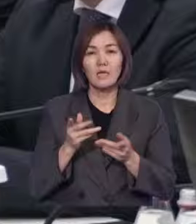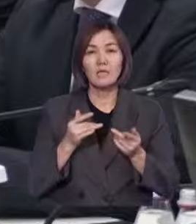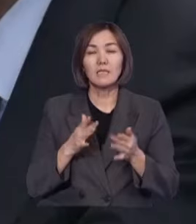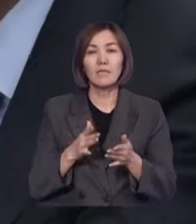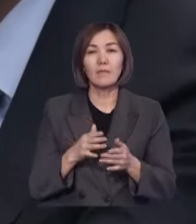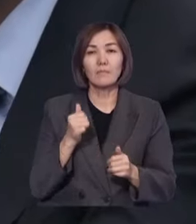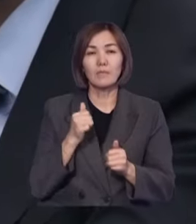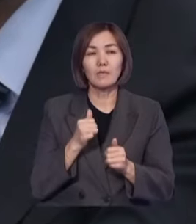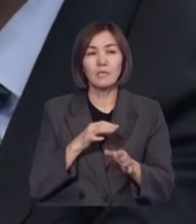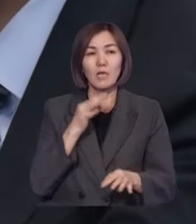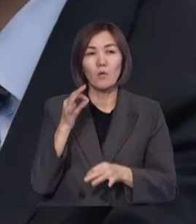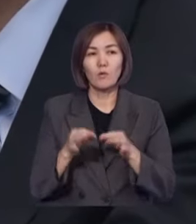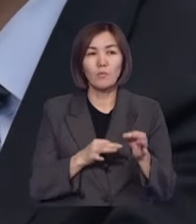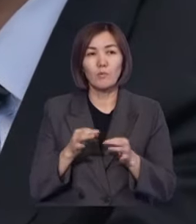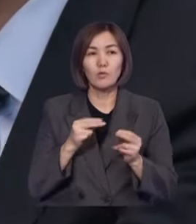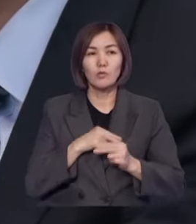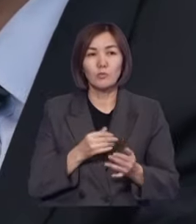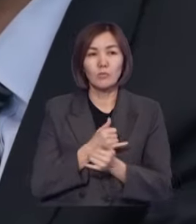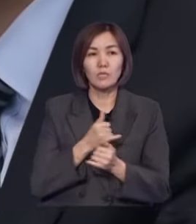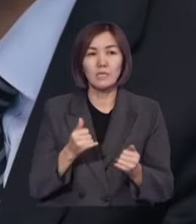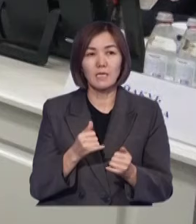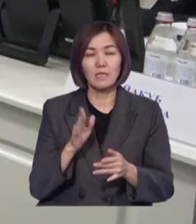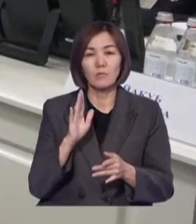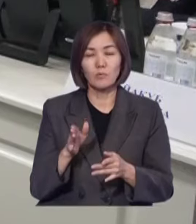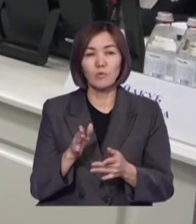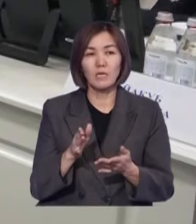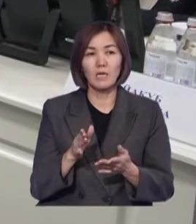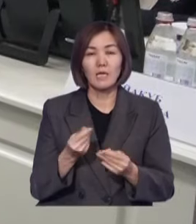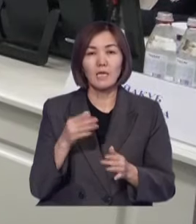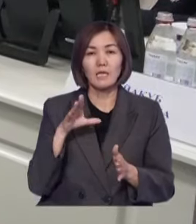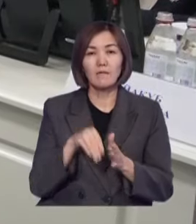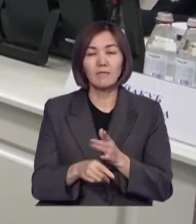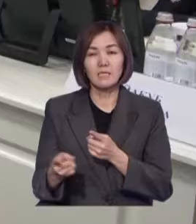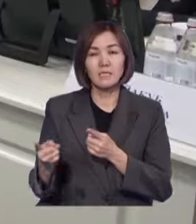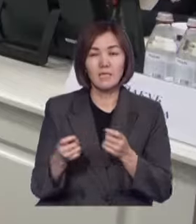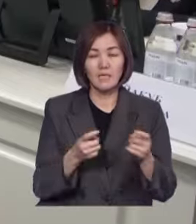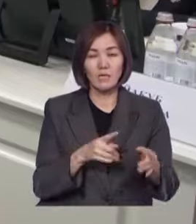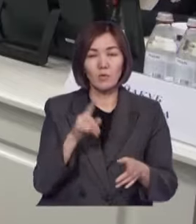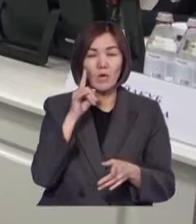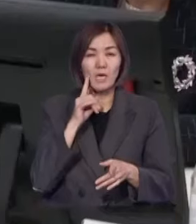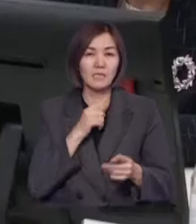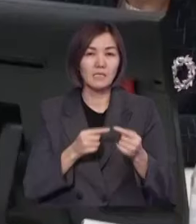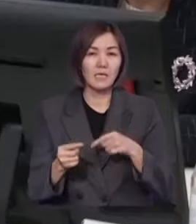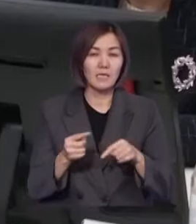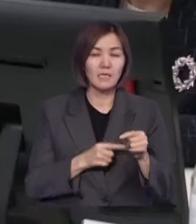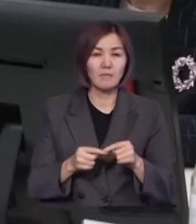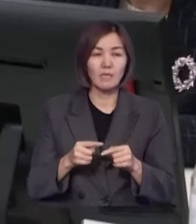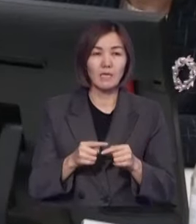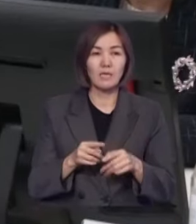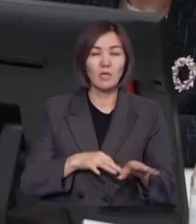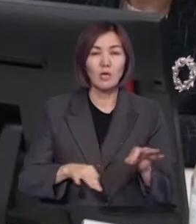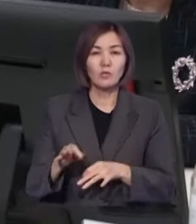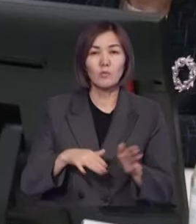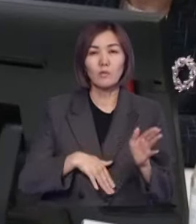әрі тәулік бойына жұмыс жасайтын жағдай жасауды көздеп отыр. Сонымен қатар инвестиция тартуға қазақстандық кәсіпкерлермен ортақ жобаны қолға алуды